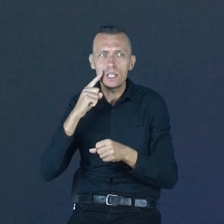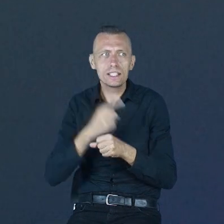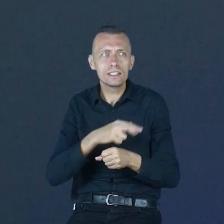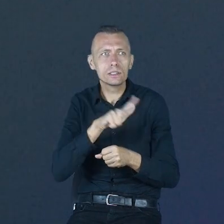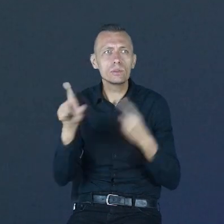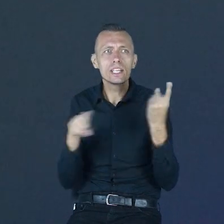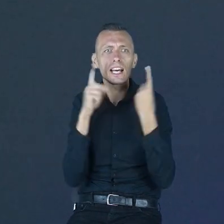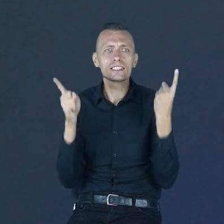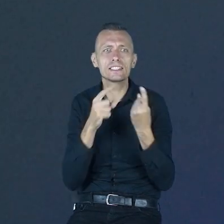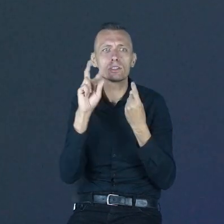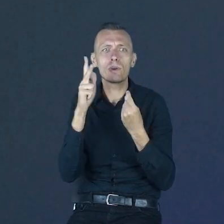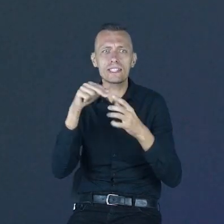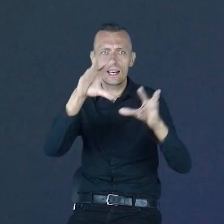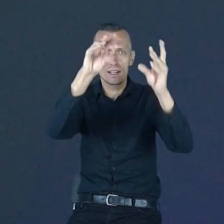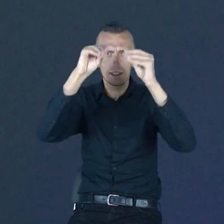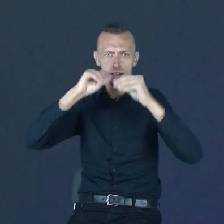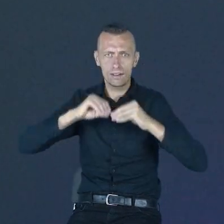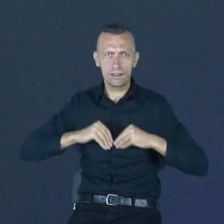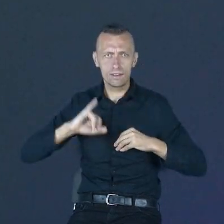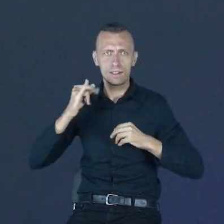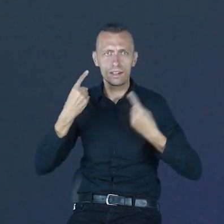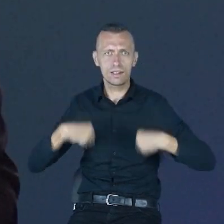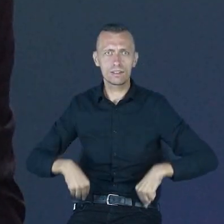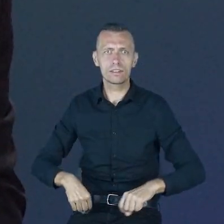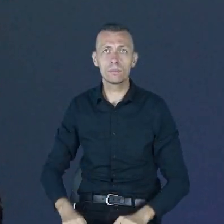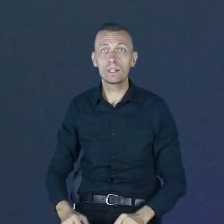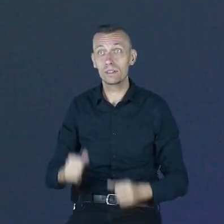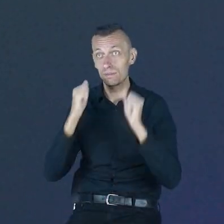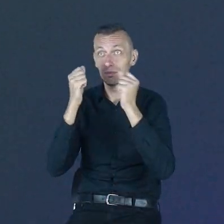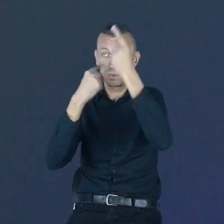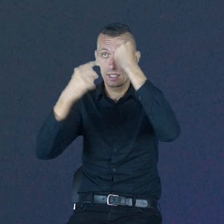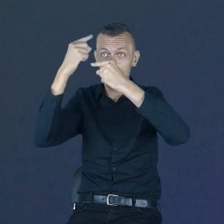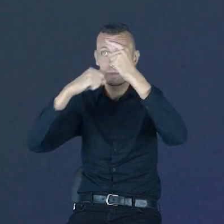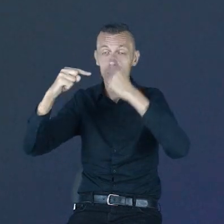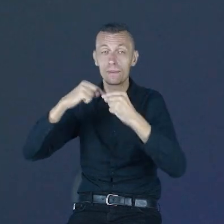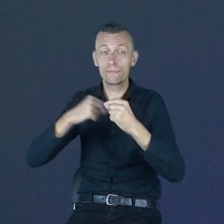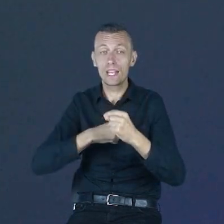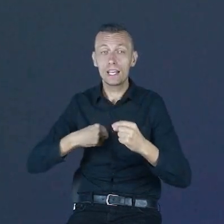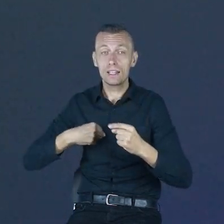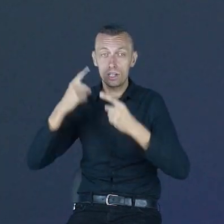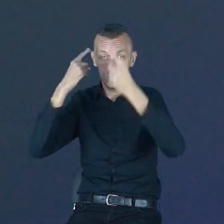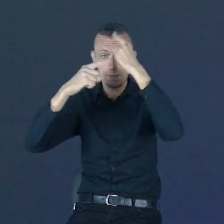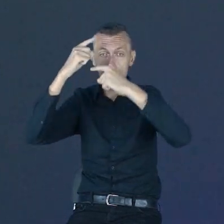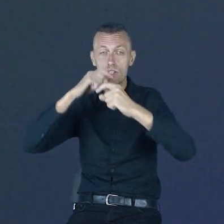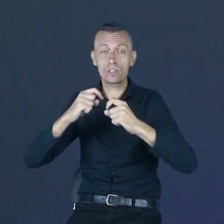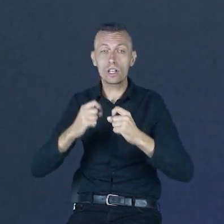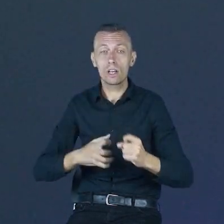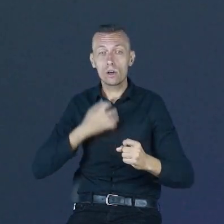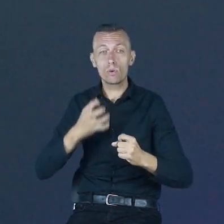To jest bardzo mocne. I te nasze myśli, uczucia, te nasze reakcje, te nasze